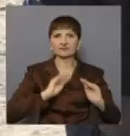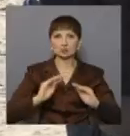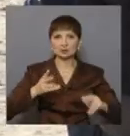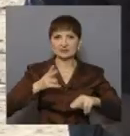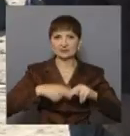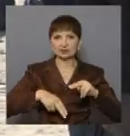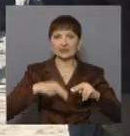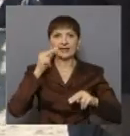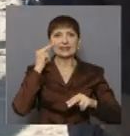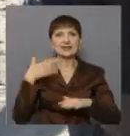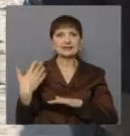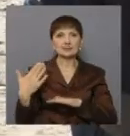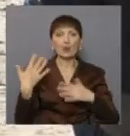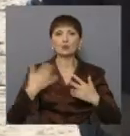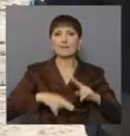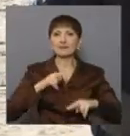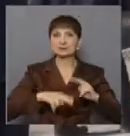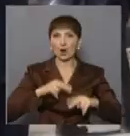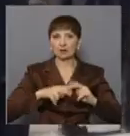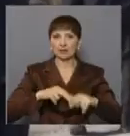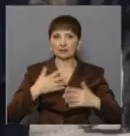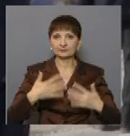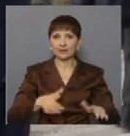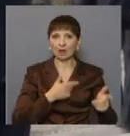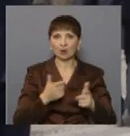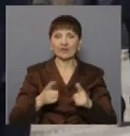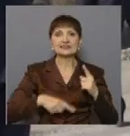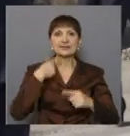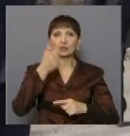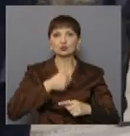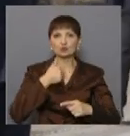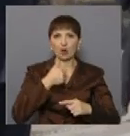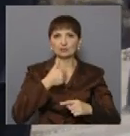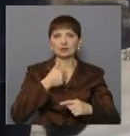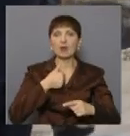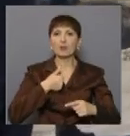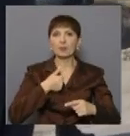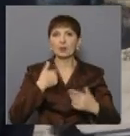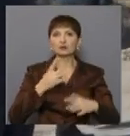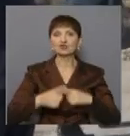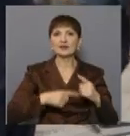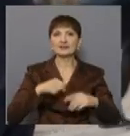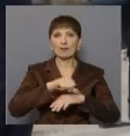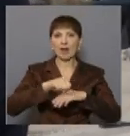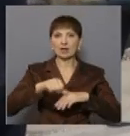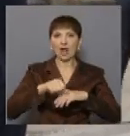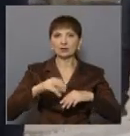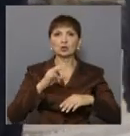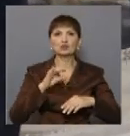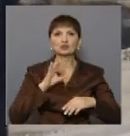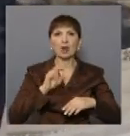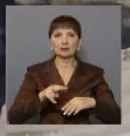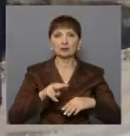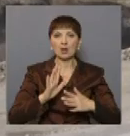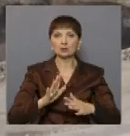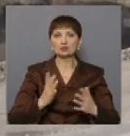завершим. С китайской стороны уже построено. Значит, на следующий год мы вот через погранпереход Нуржолы, значит,